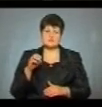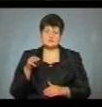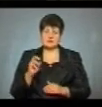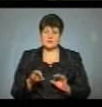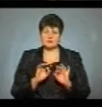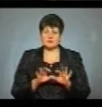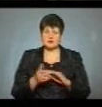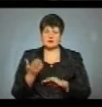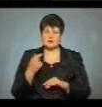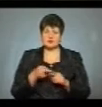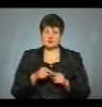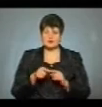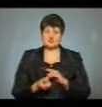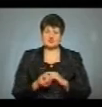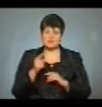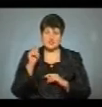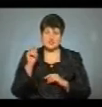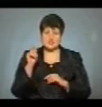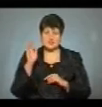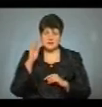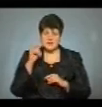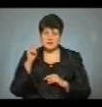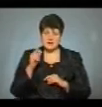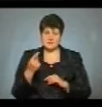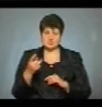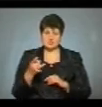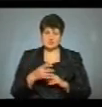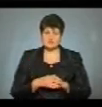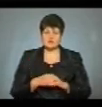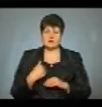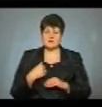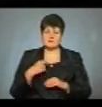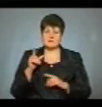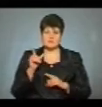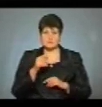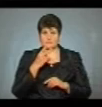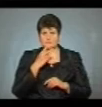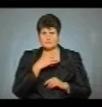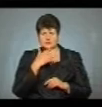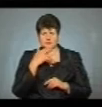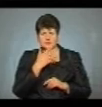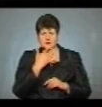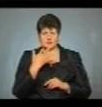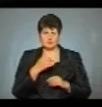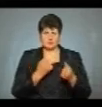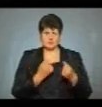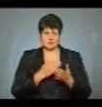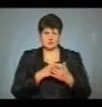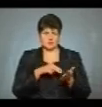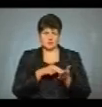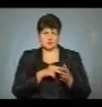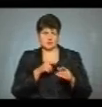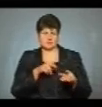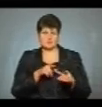розповідає, до цього джерела у Смиківцях приїхав вперше. Приїжджав в моєму, дивлюся, стільки машин стоїть, думаю, собі наберу водички